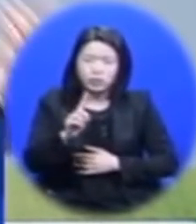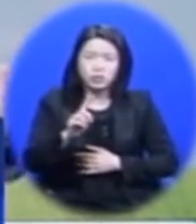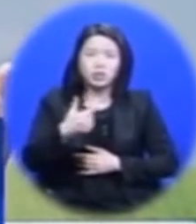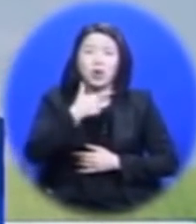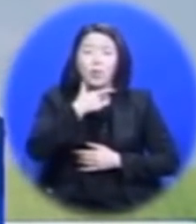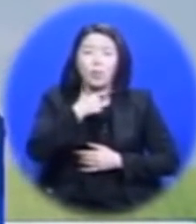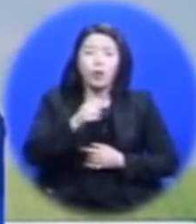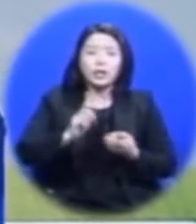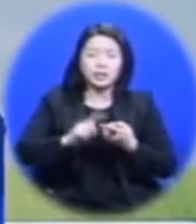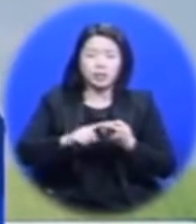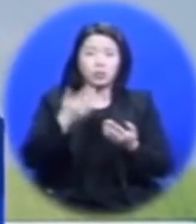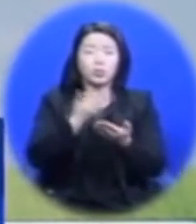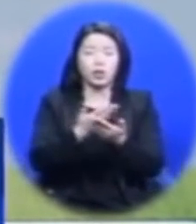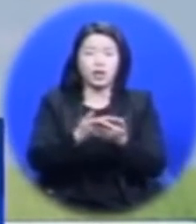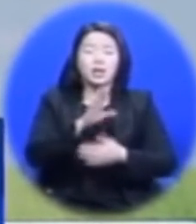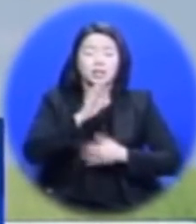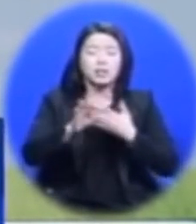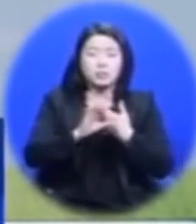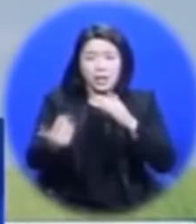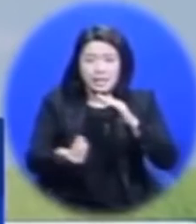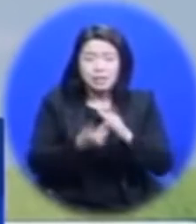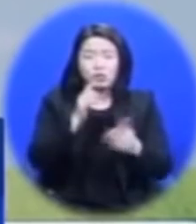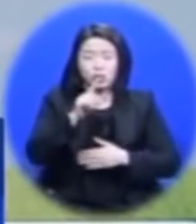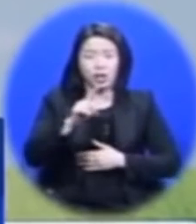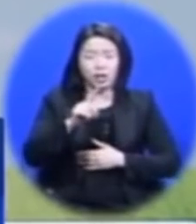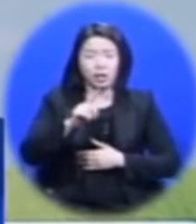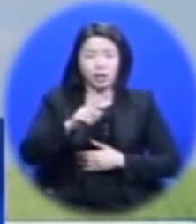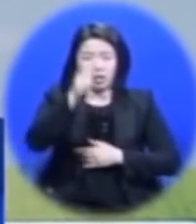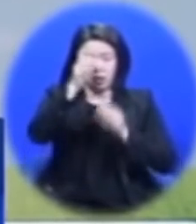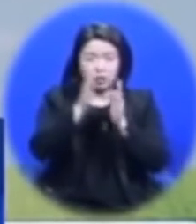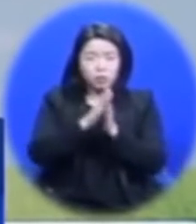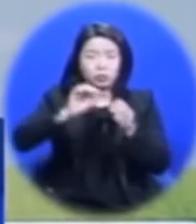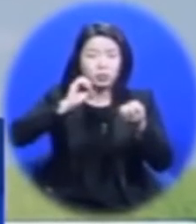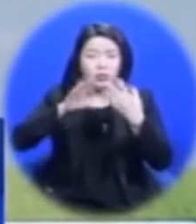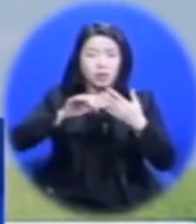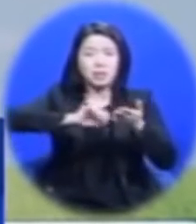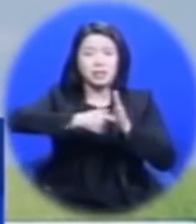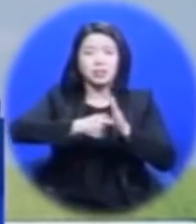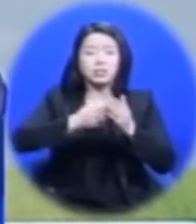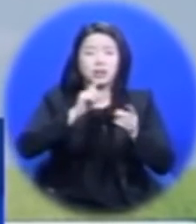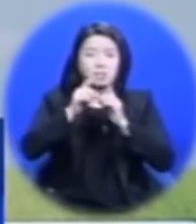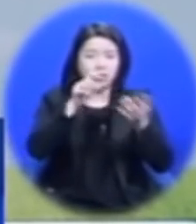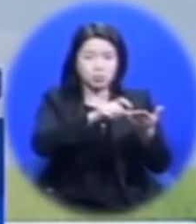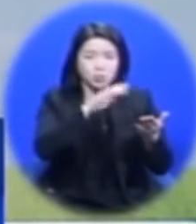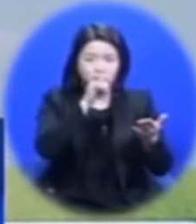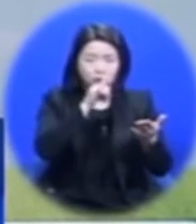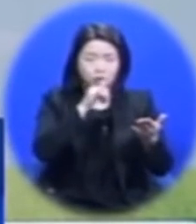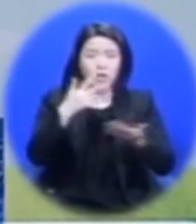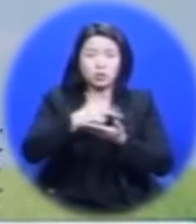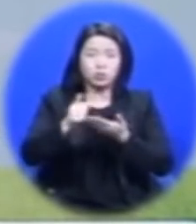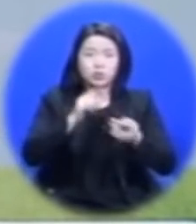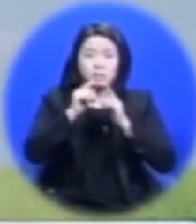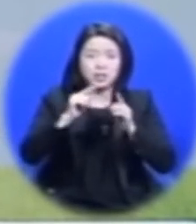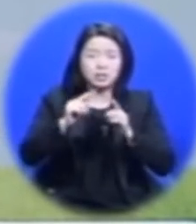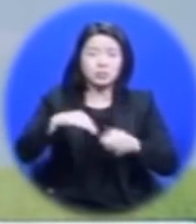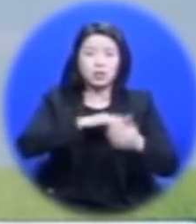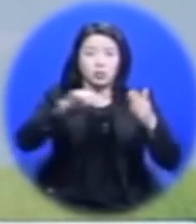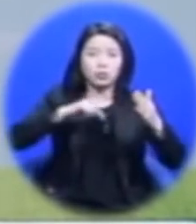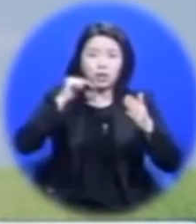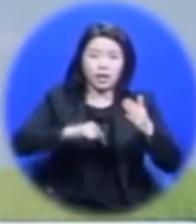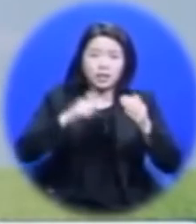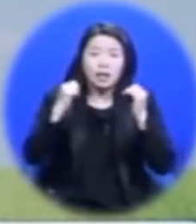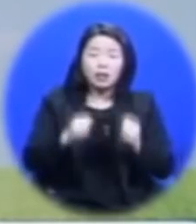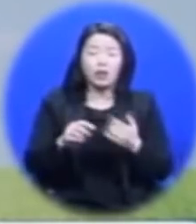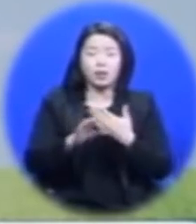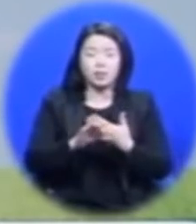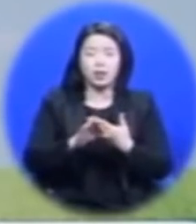그리하면 이루리라. 기도 응답의 열쇠를 말씀하셨어요. 주님의 말씀이 우리 안에 거하면,